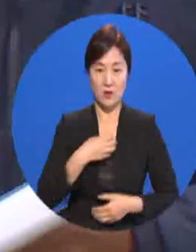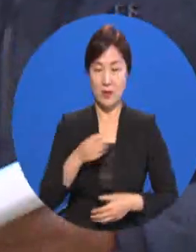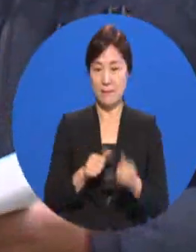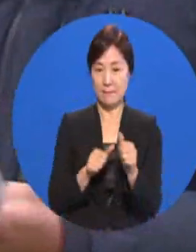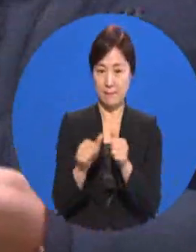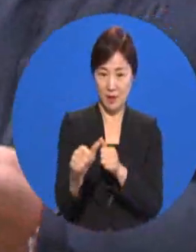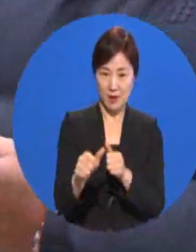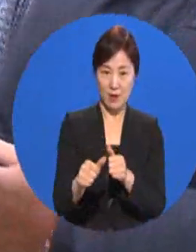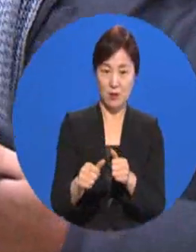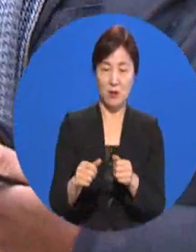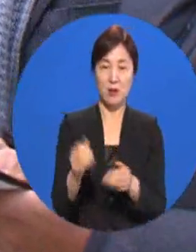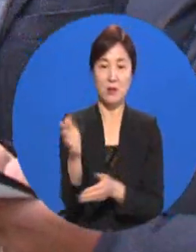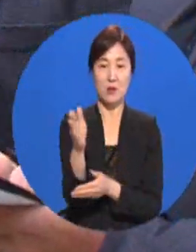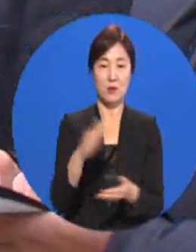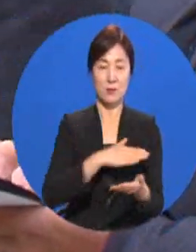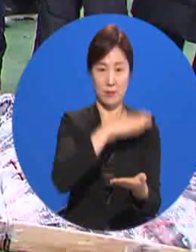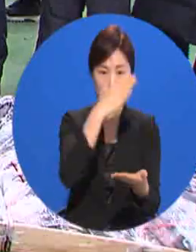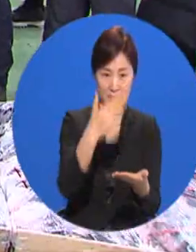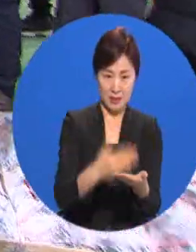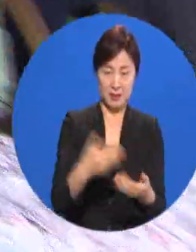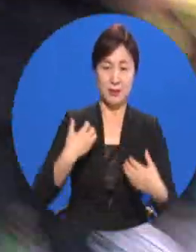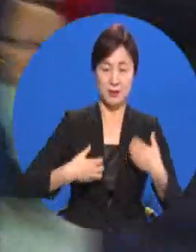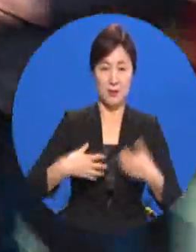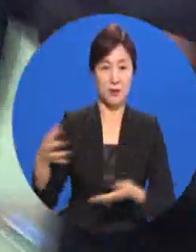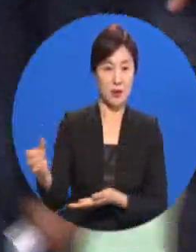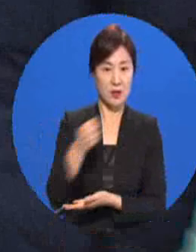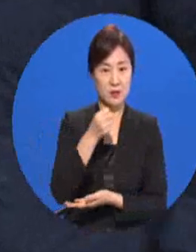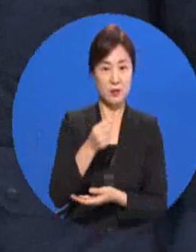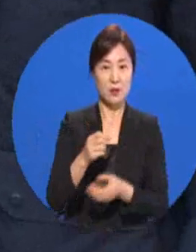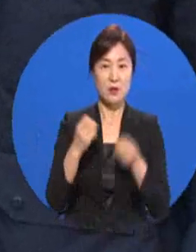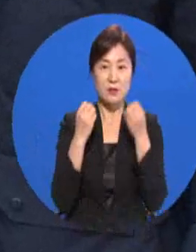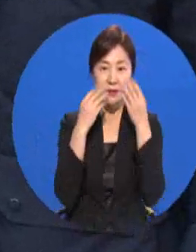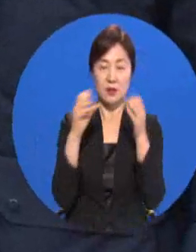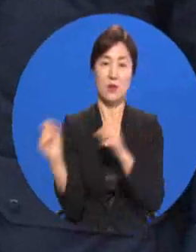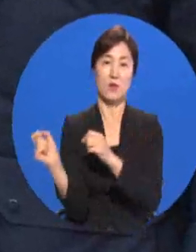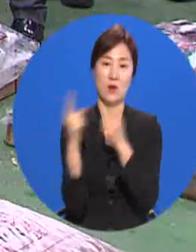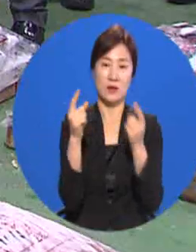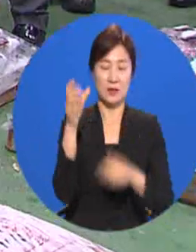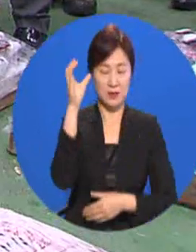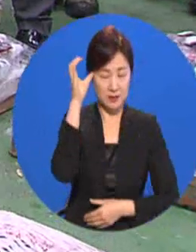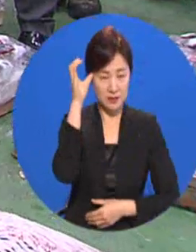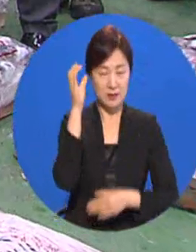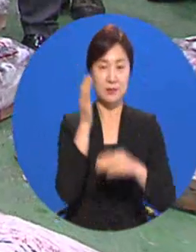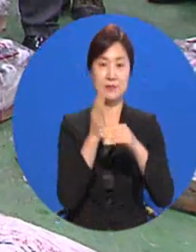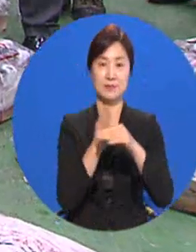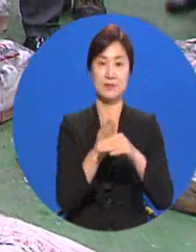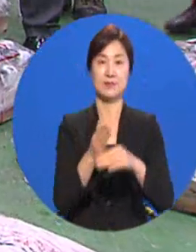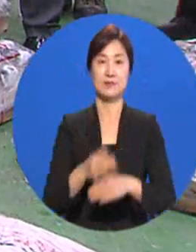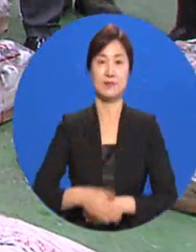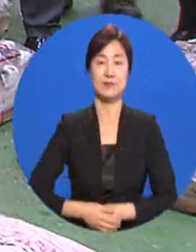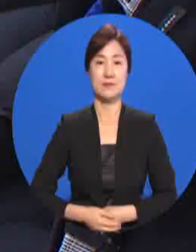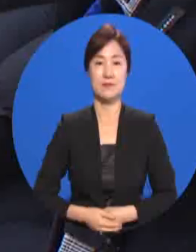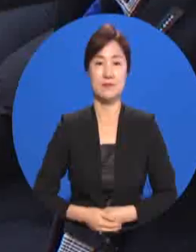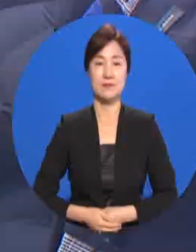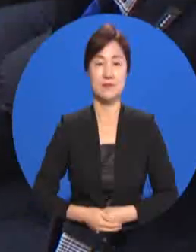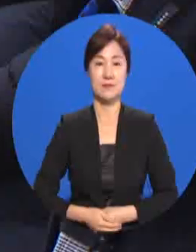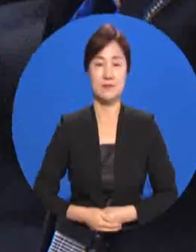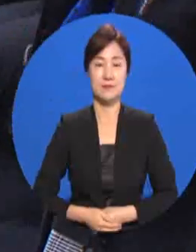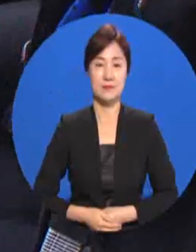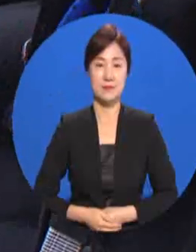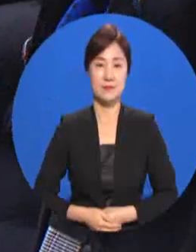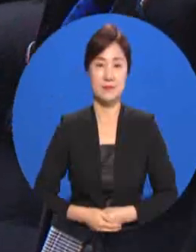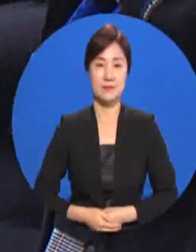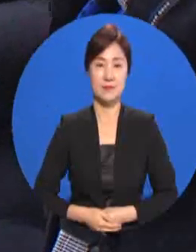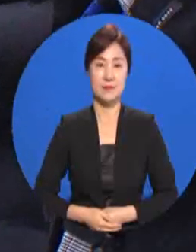풍어 와 만전의 기쁨으로 침체된 3 산업계 새로운 활기가 넘치고 글 어민들은 바라고 있습니다 mbc